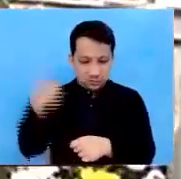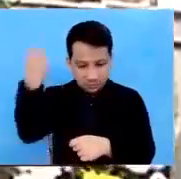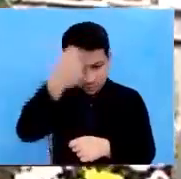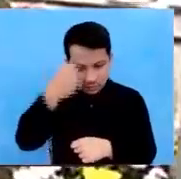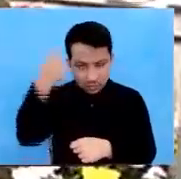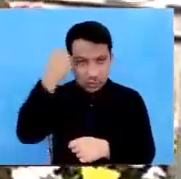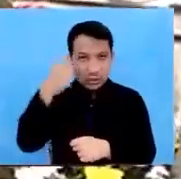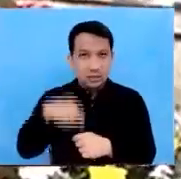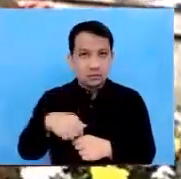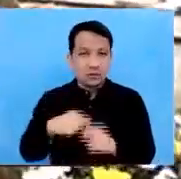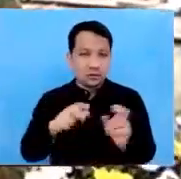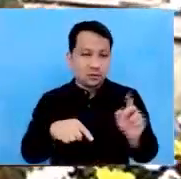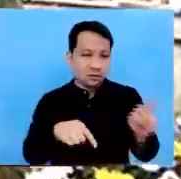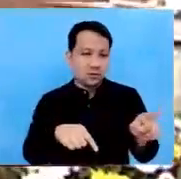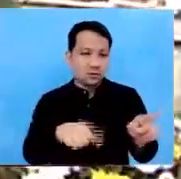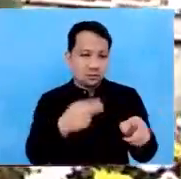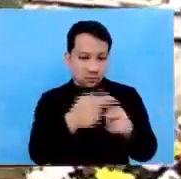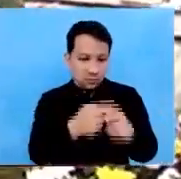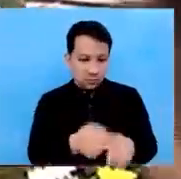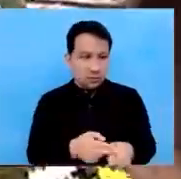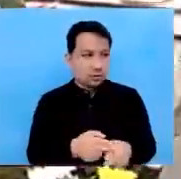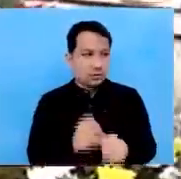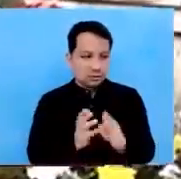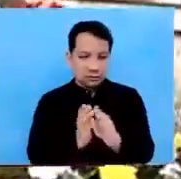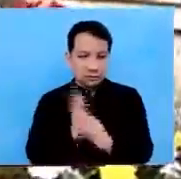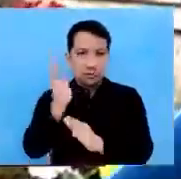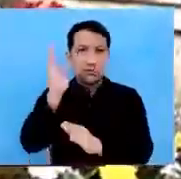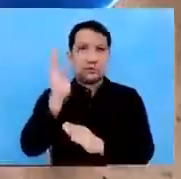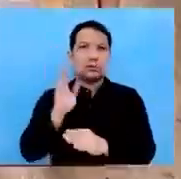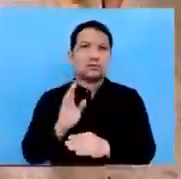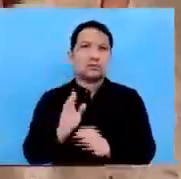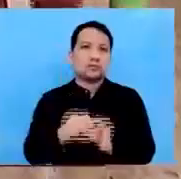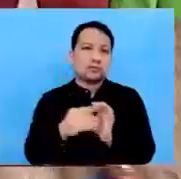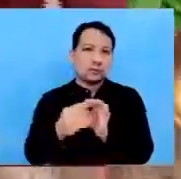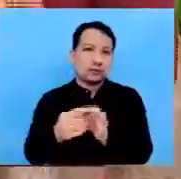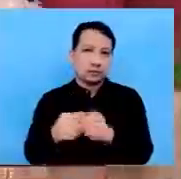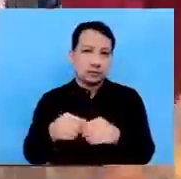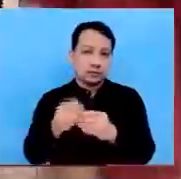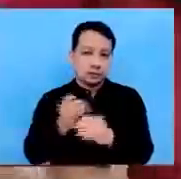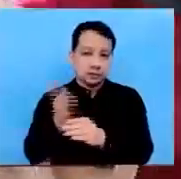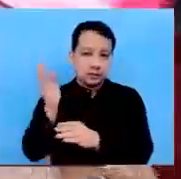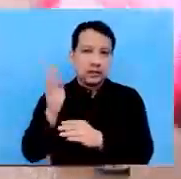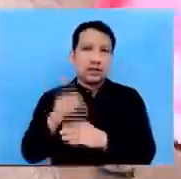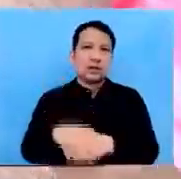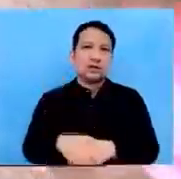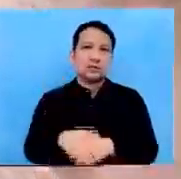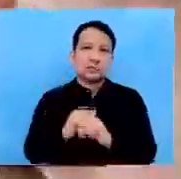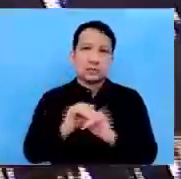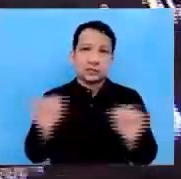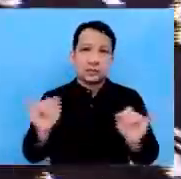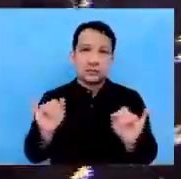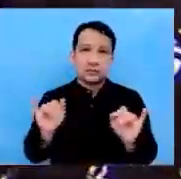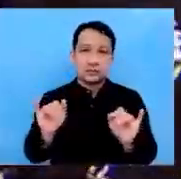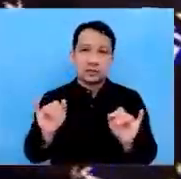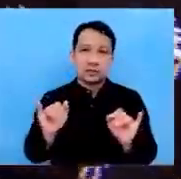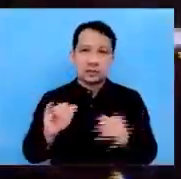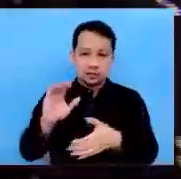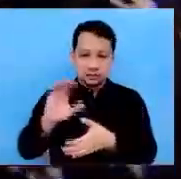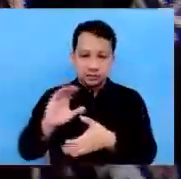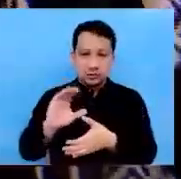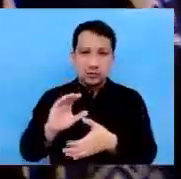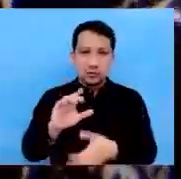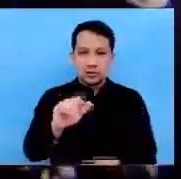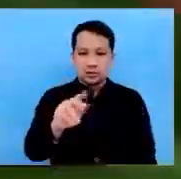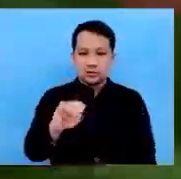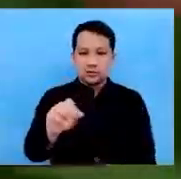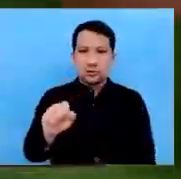sa kanila yung may pangalan para direct makarating sa kanila. Sabay naman sa pagulitan ng Undas sa La Loma Cemetery sa